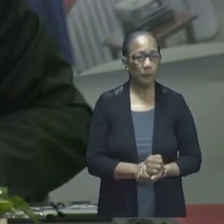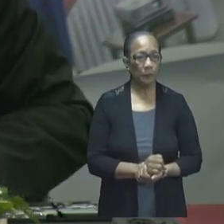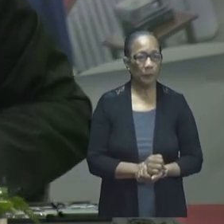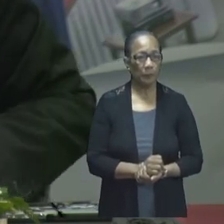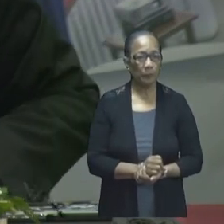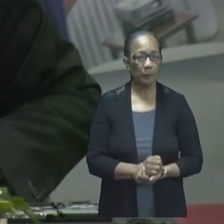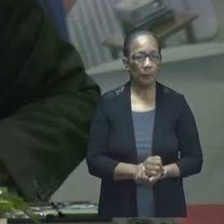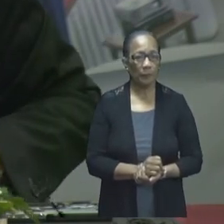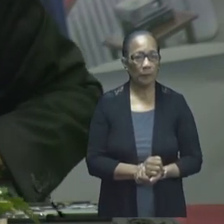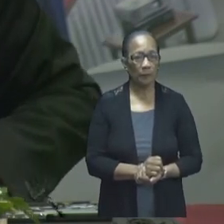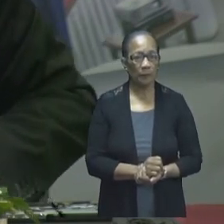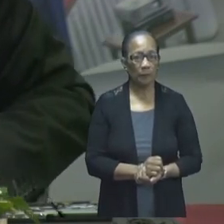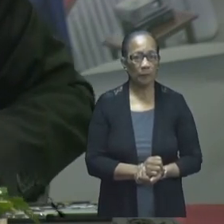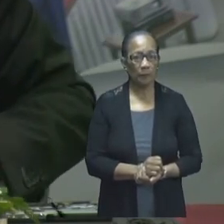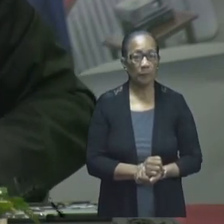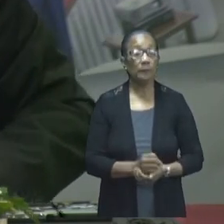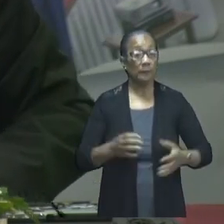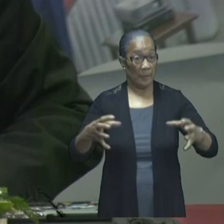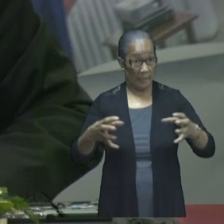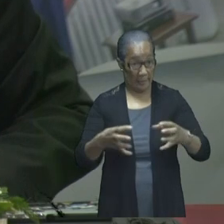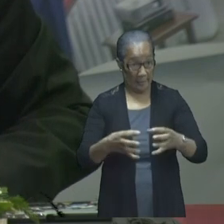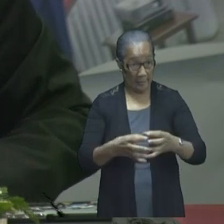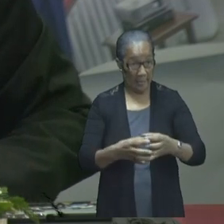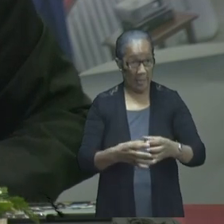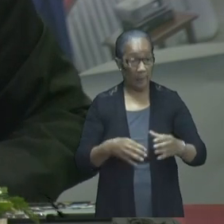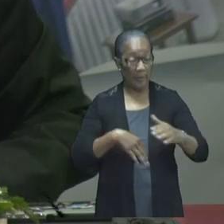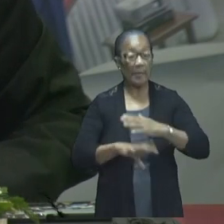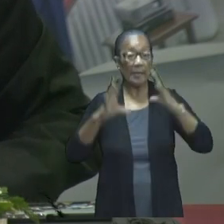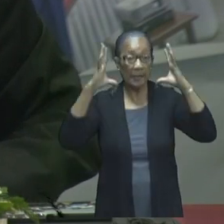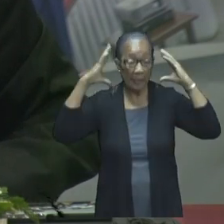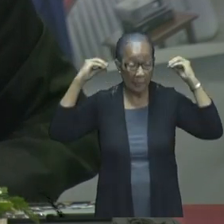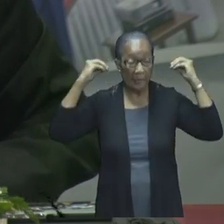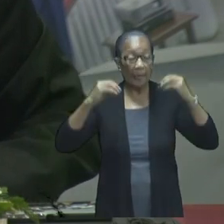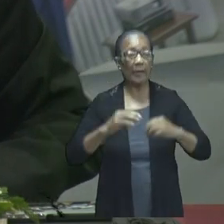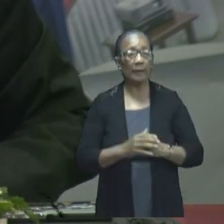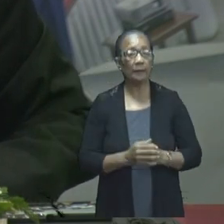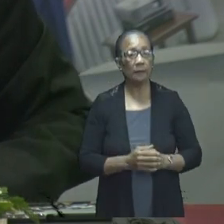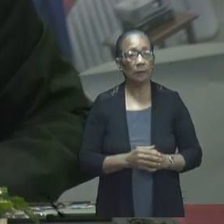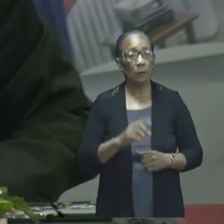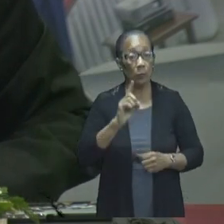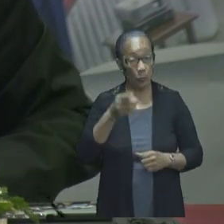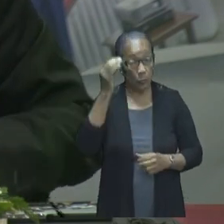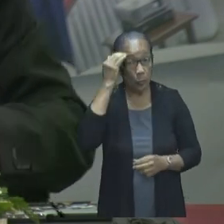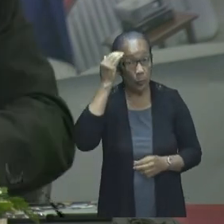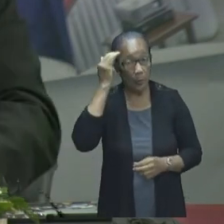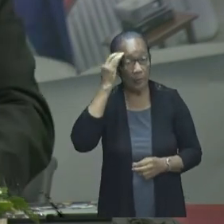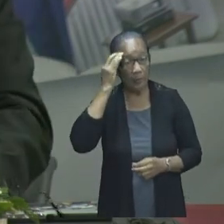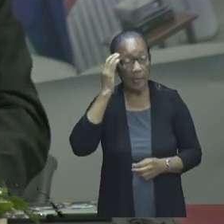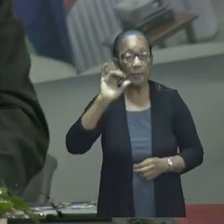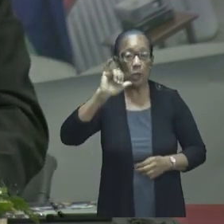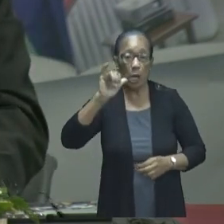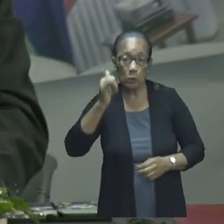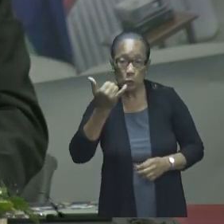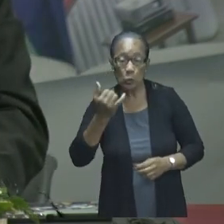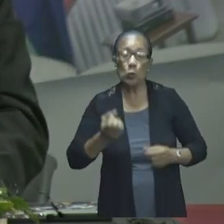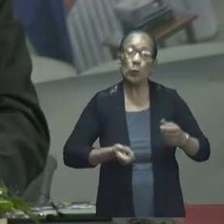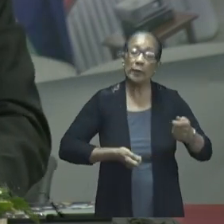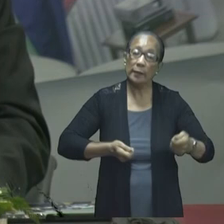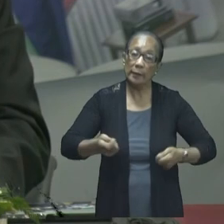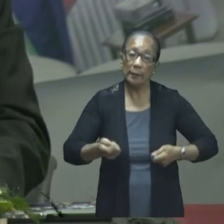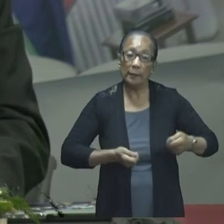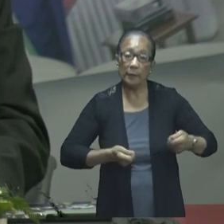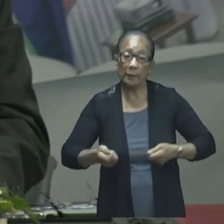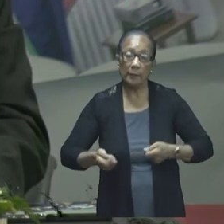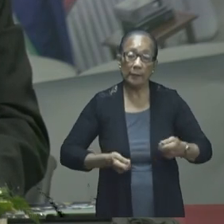wordt makandra ja je moet rekenen we dat als je als nieuwe regering aan